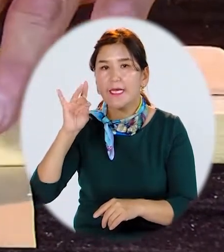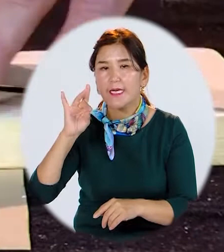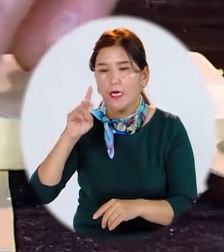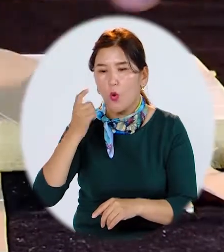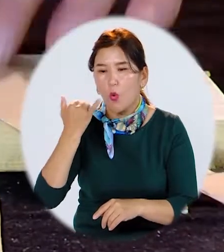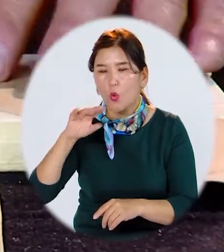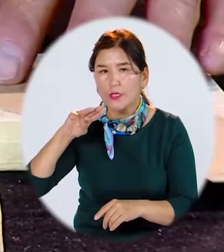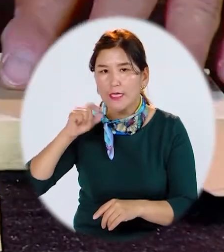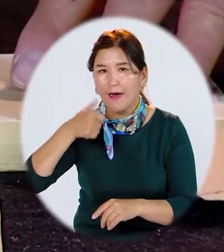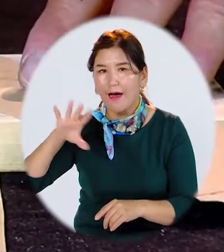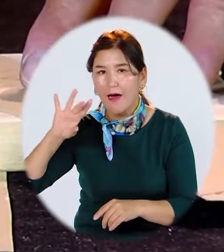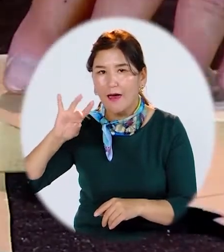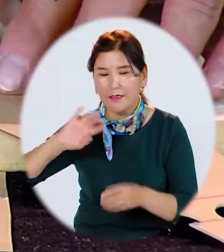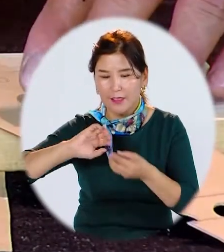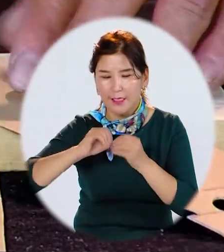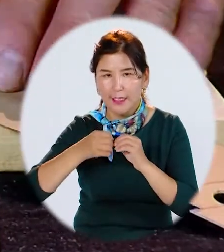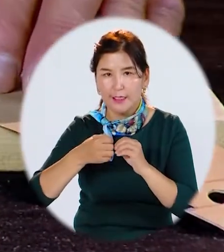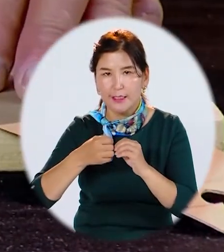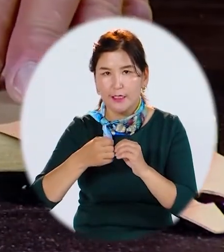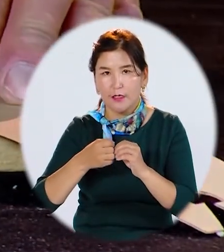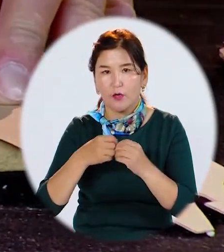За дараа хувилтай утгаар